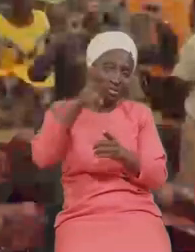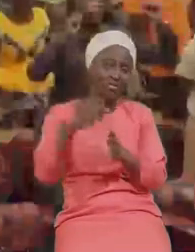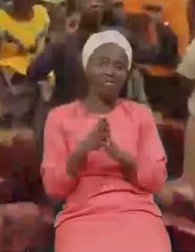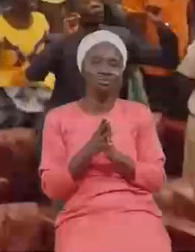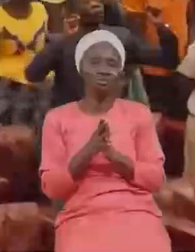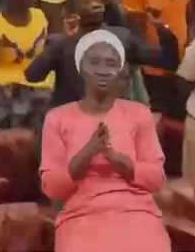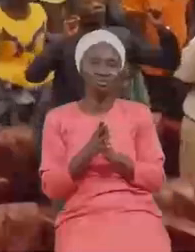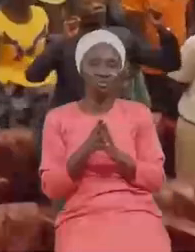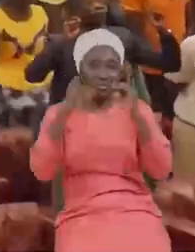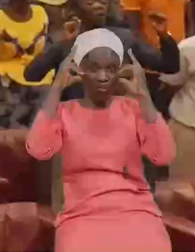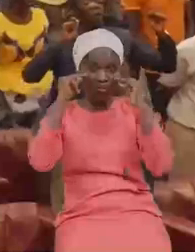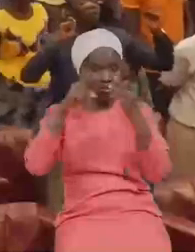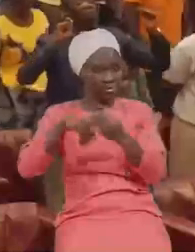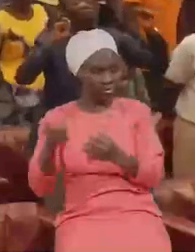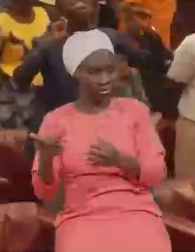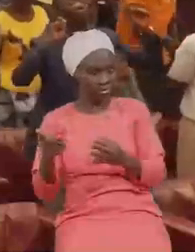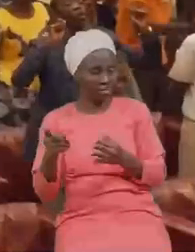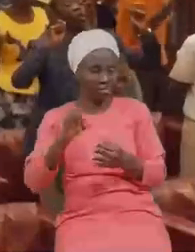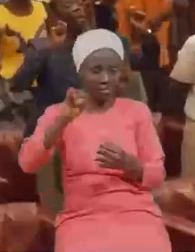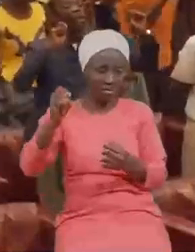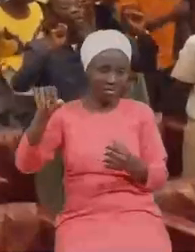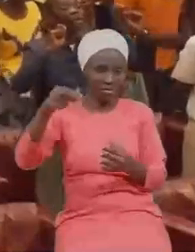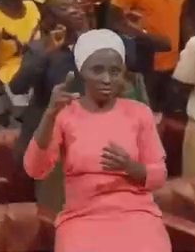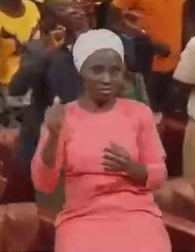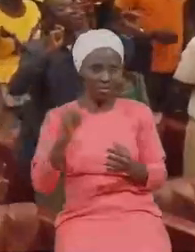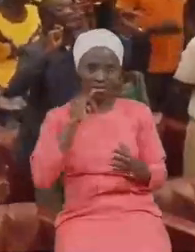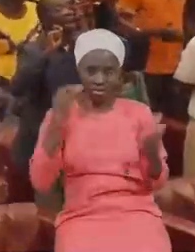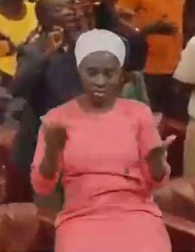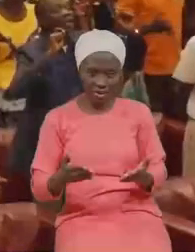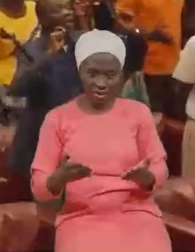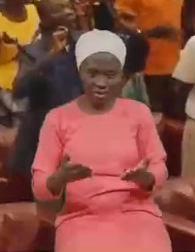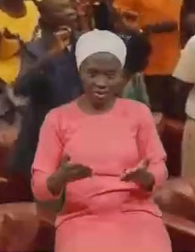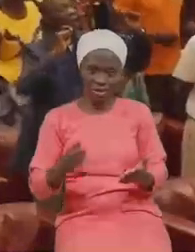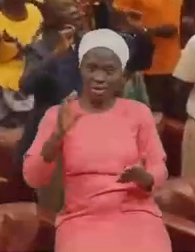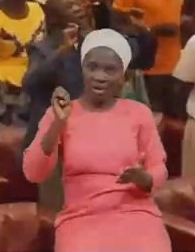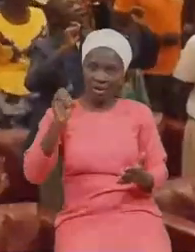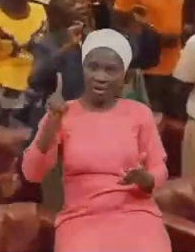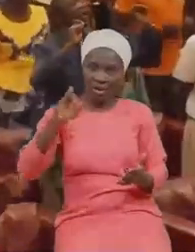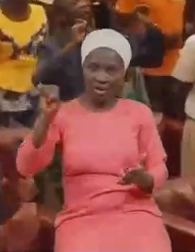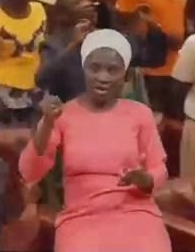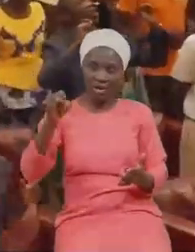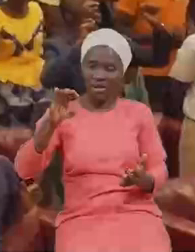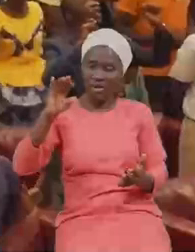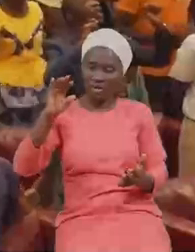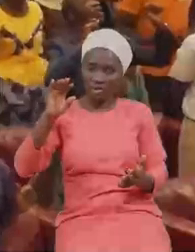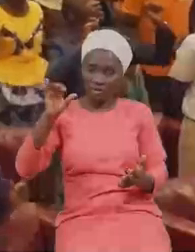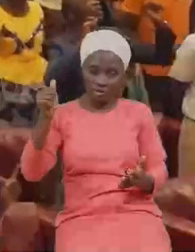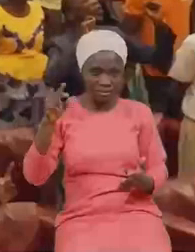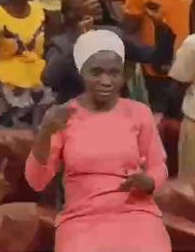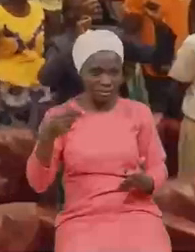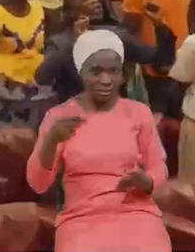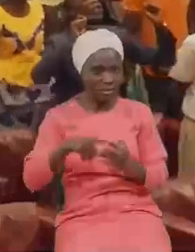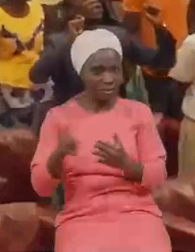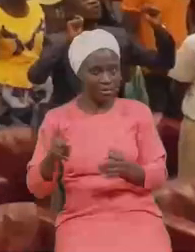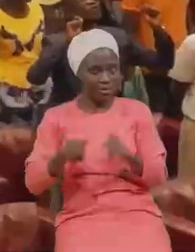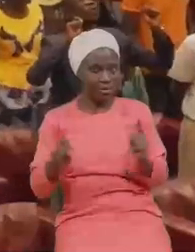Moïse ça n'est allé Josué Élie n'est plus là et Lisa est ici